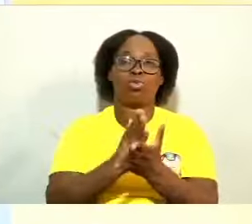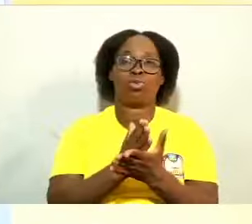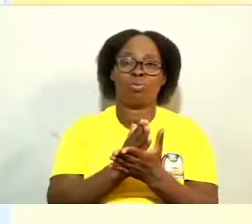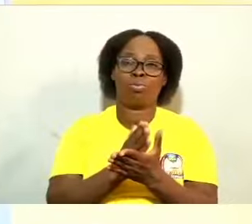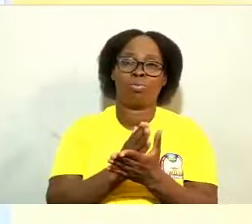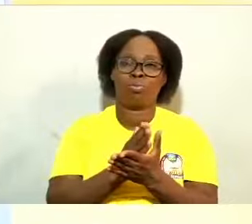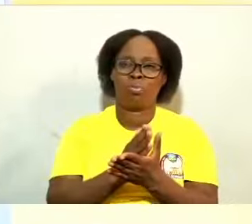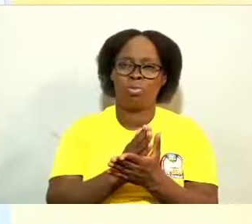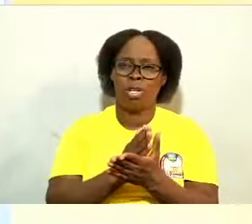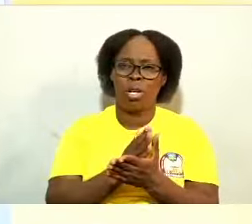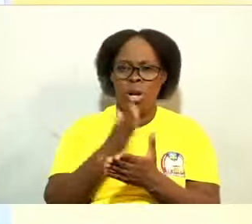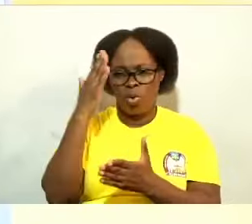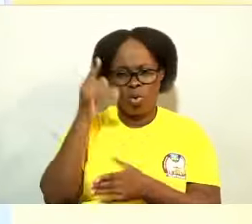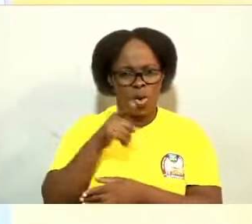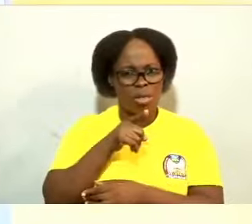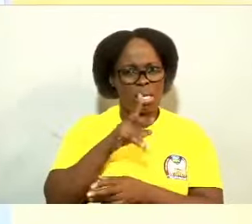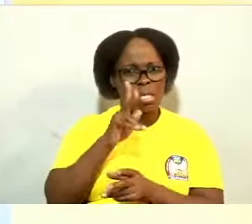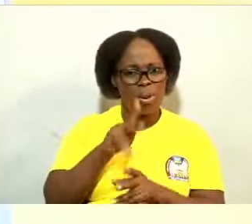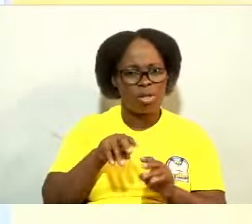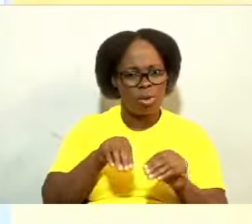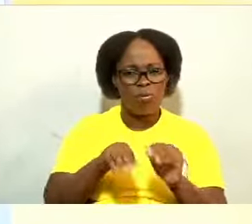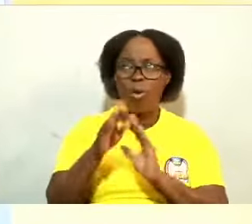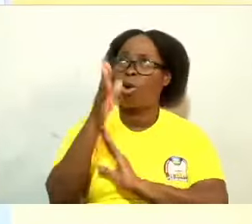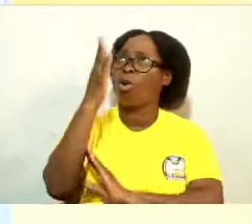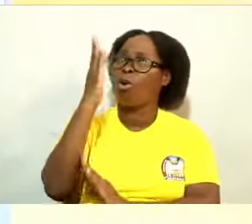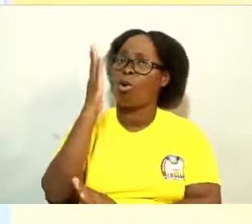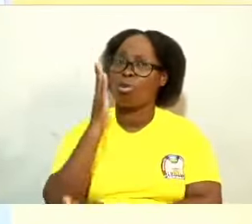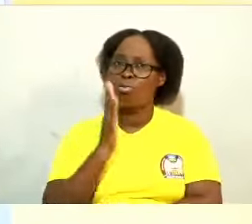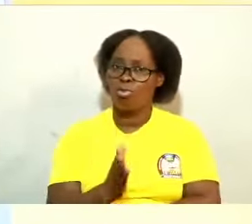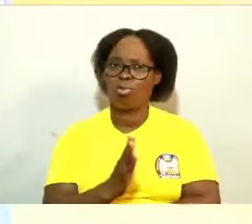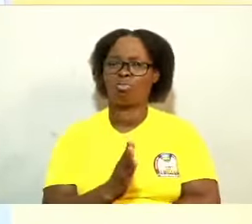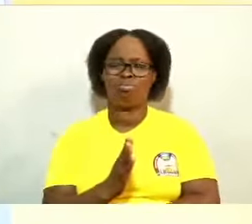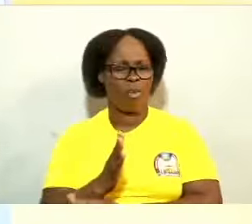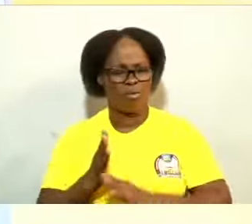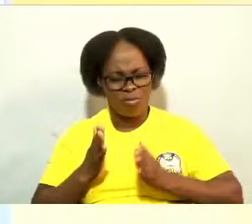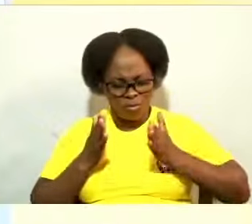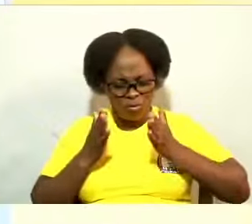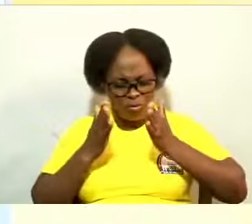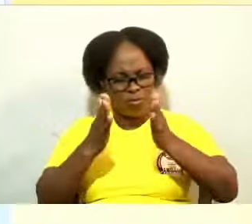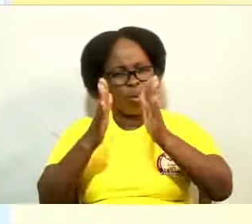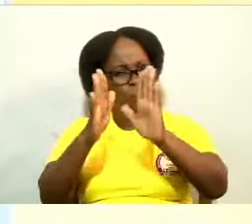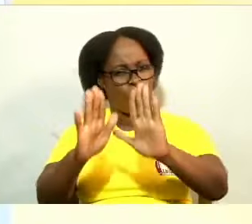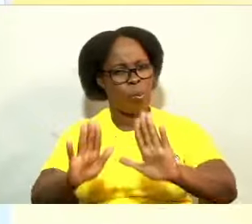cha kwamba huyu anamfuata Mungu kwa makini sana.